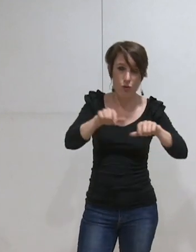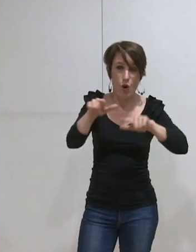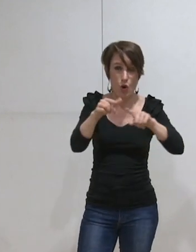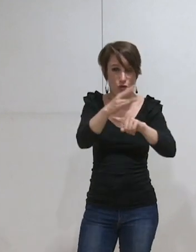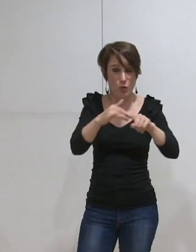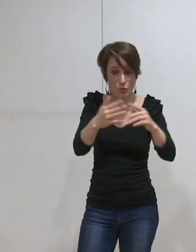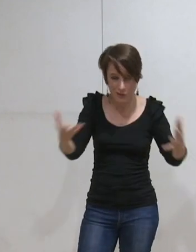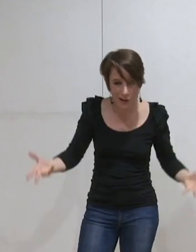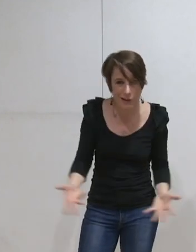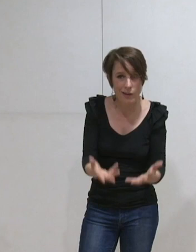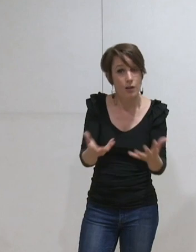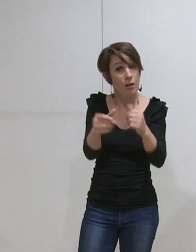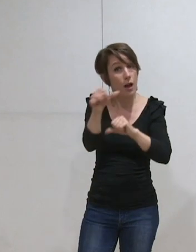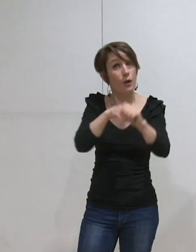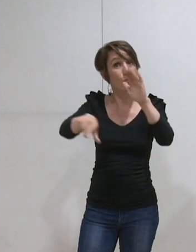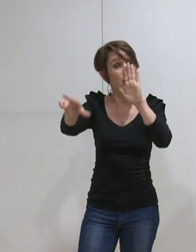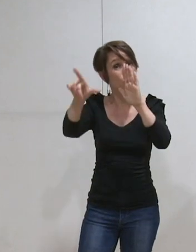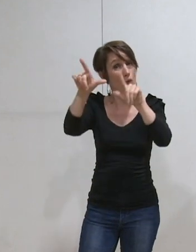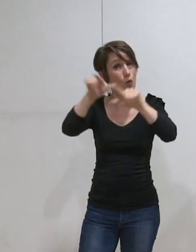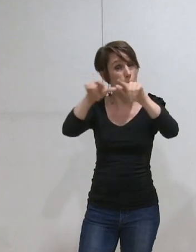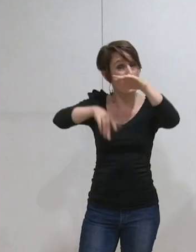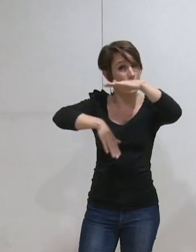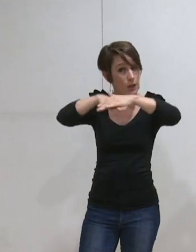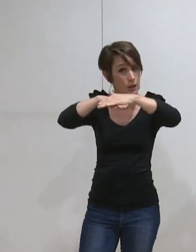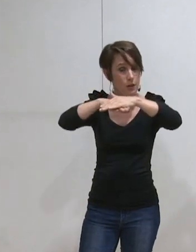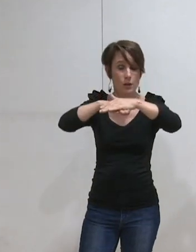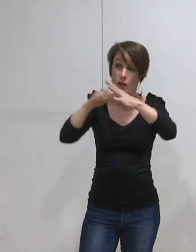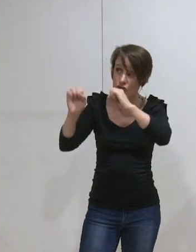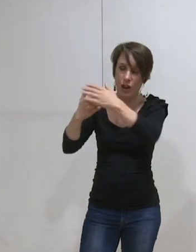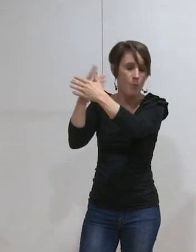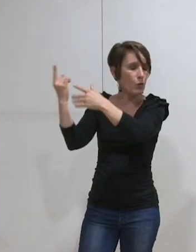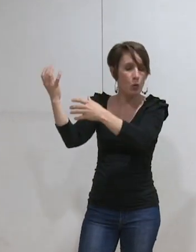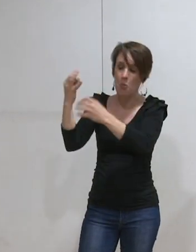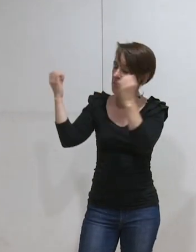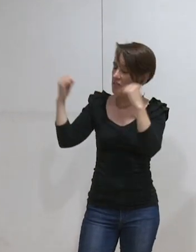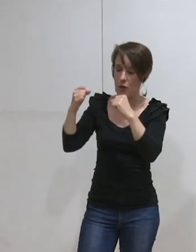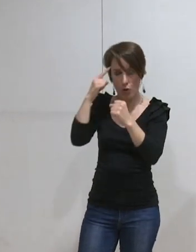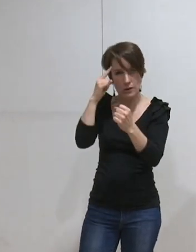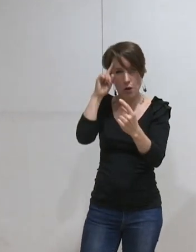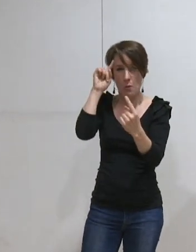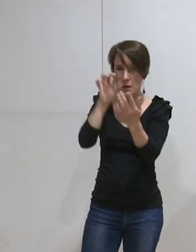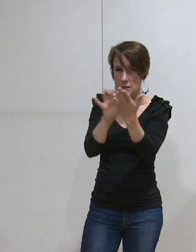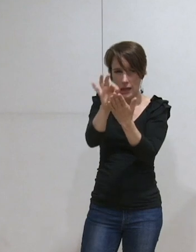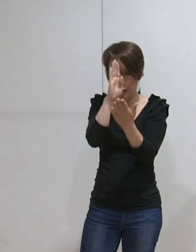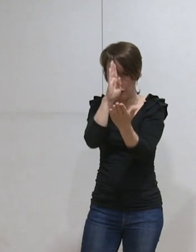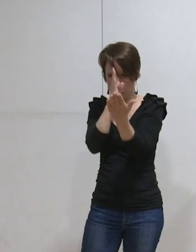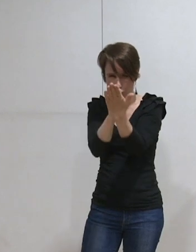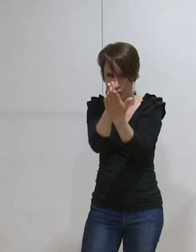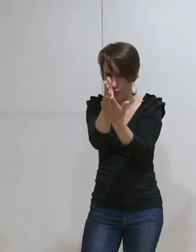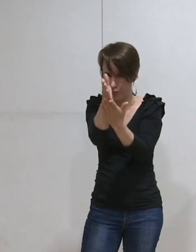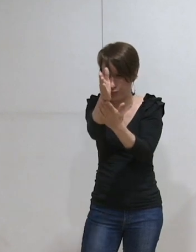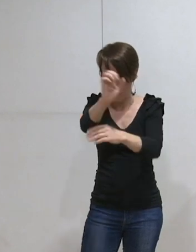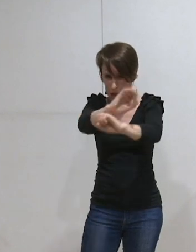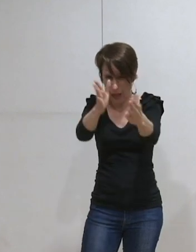le loyer à loyer réglementé dans la métropole je crois que cette ligne elle est claire elle est tracée et nous avançons dans cette direction en étant bien